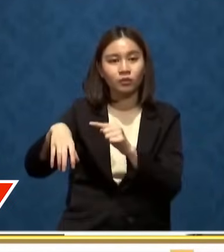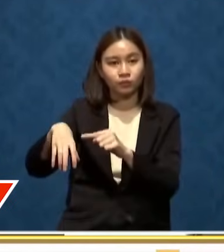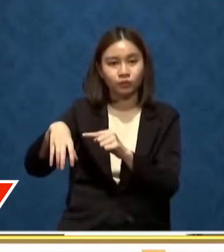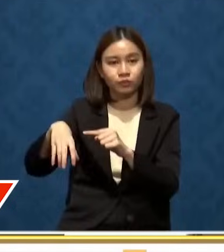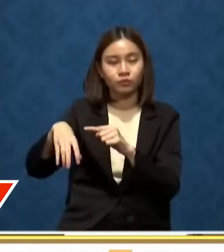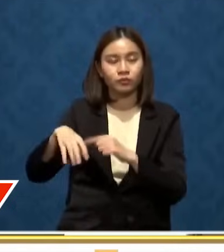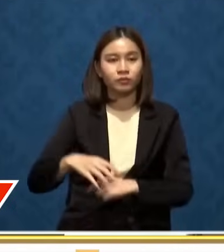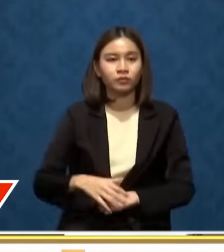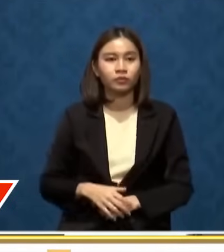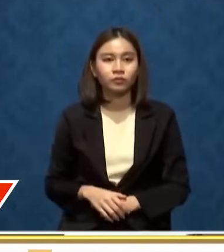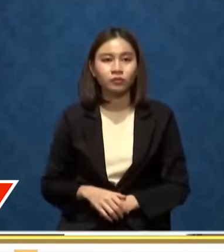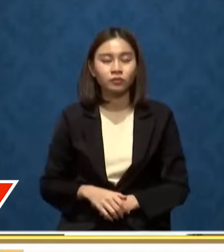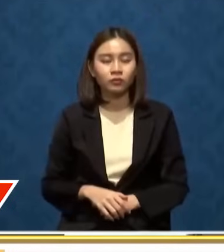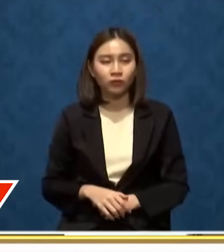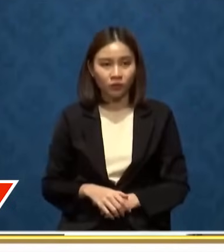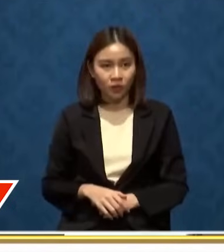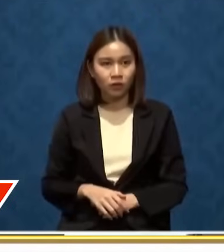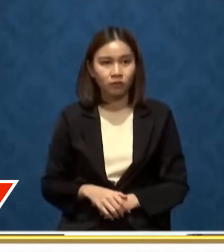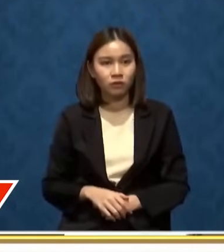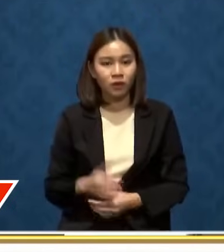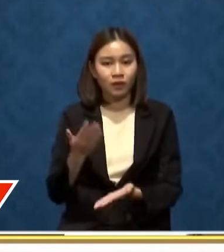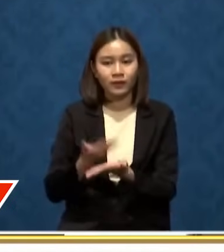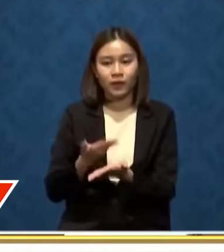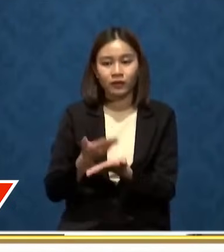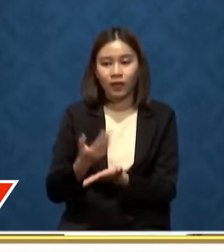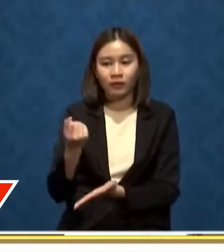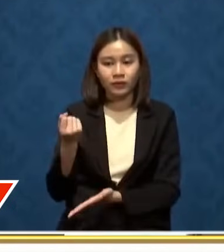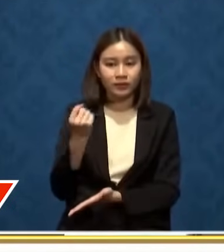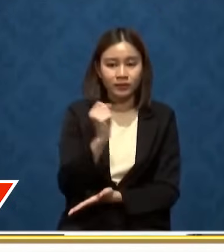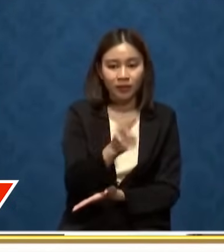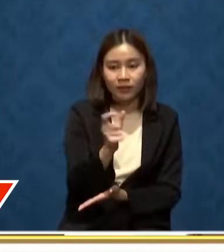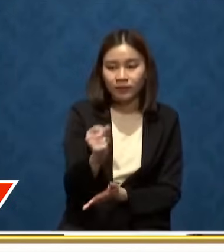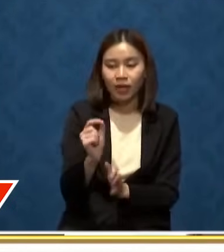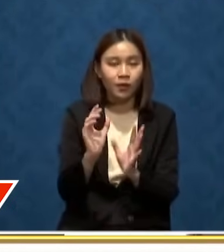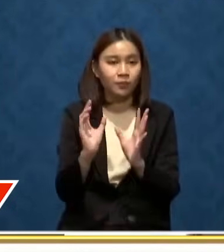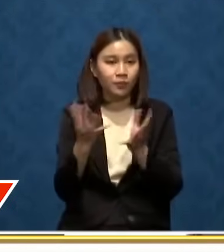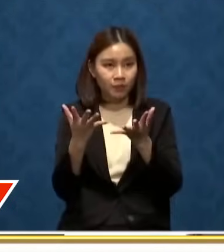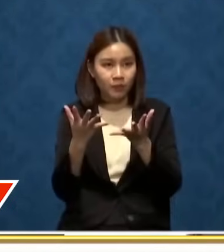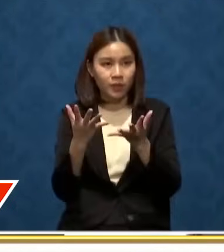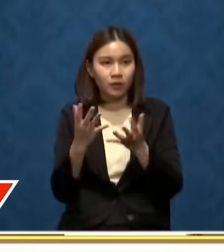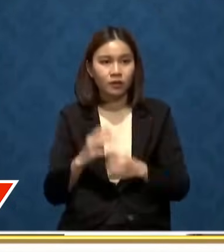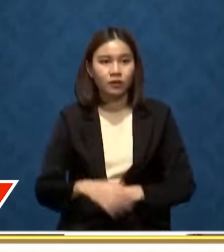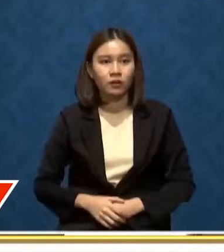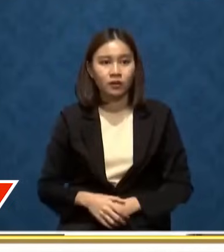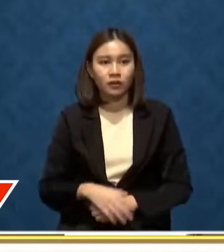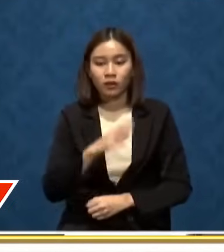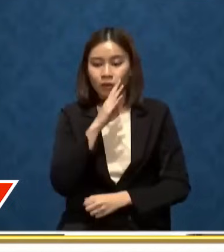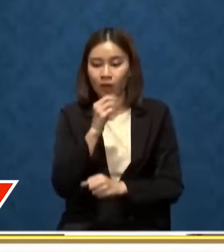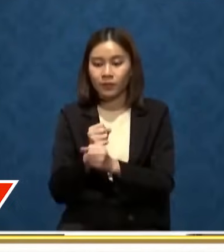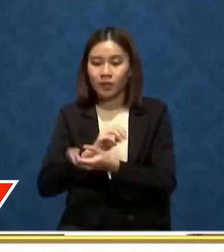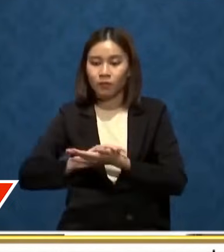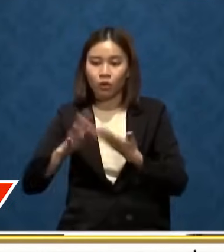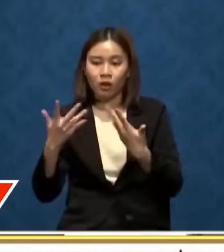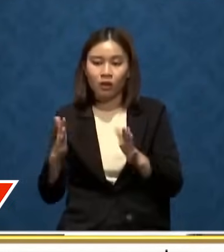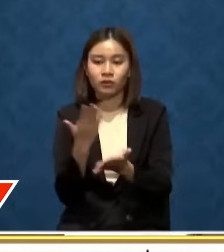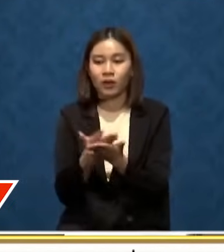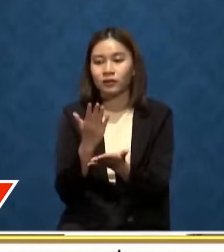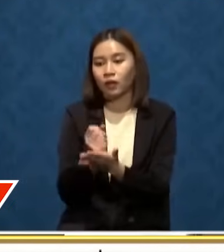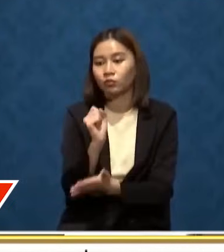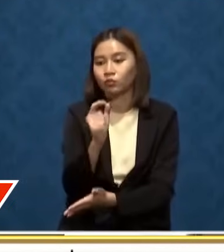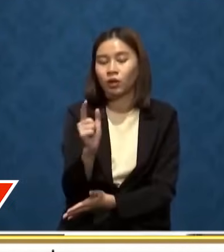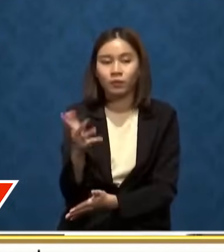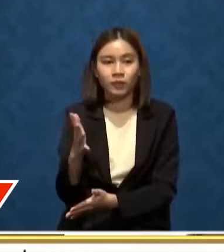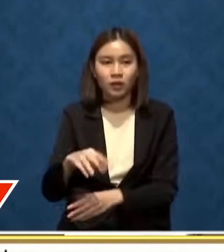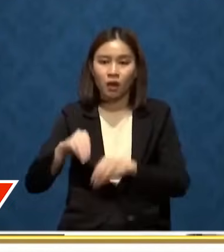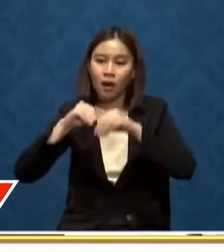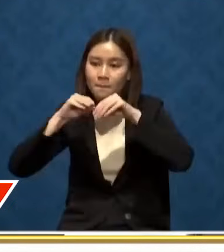มและเขาไม่ได้รับค่าตอบแทนใดๆเลยหลังจากที่งานนั้นเสร็จสิ้นลงไปแม้จะมีการเ